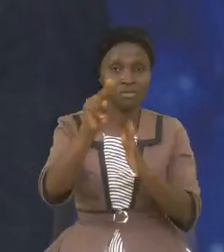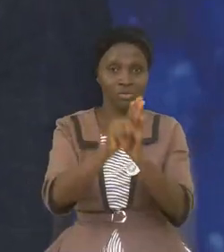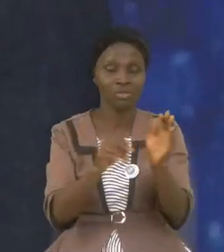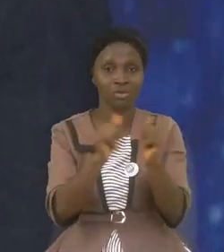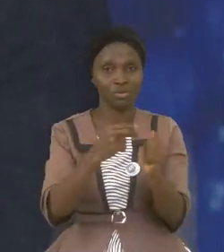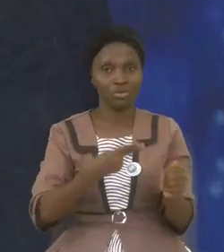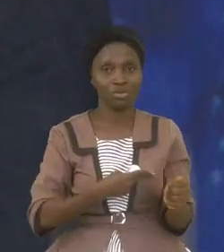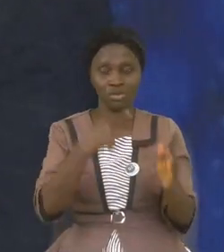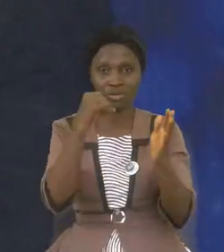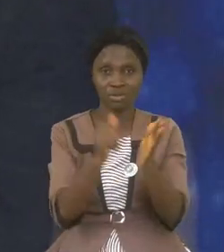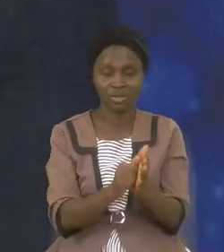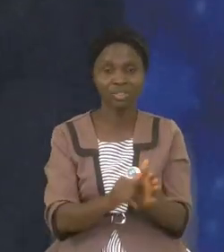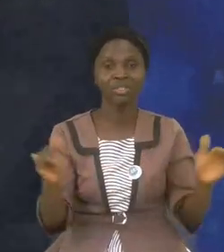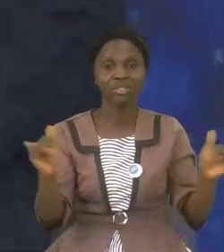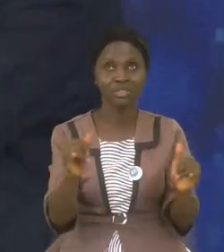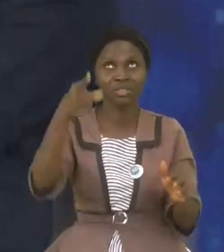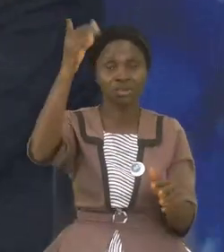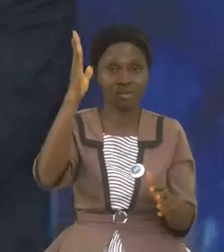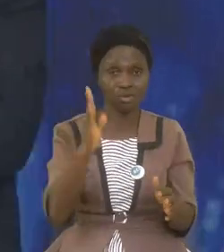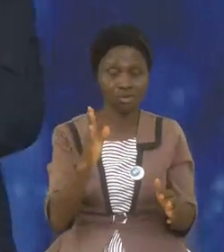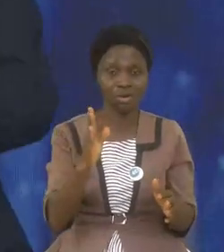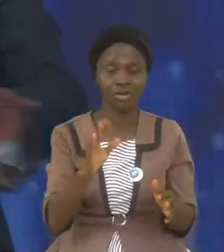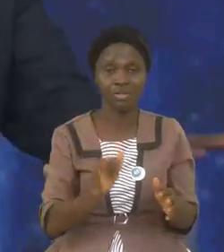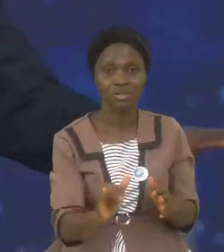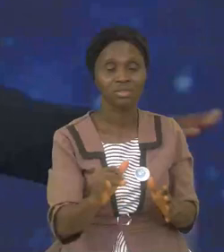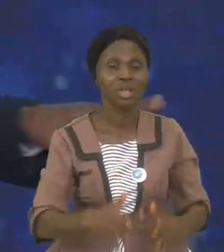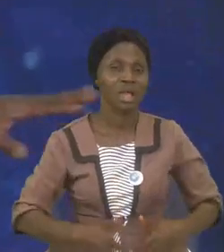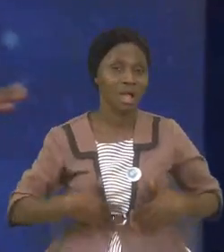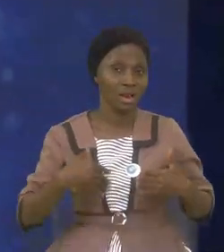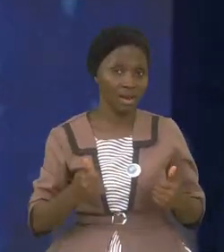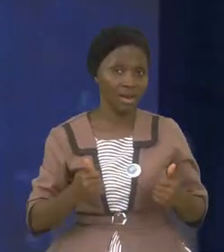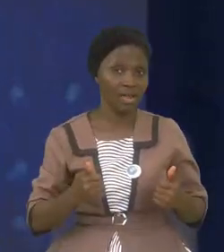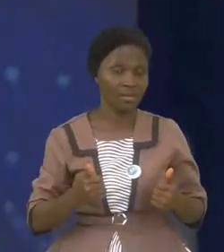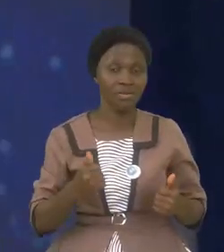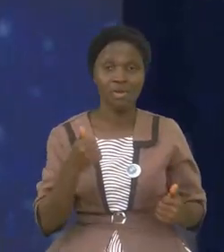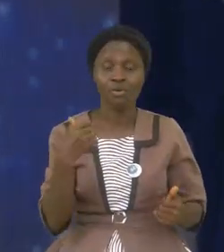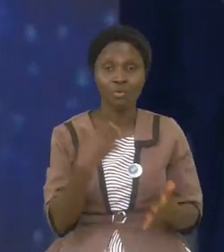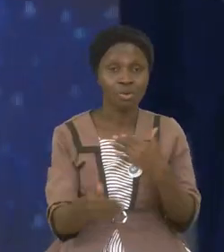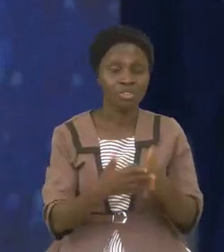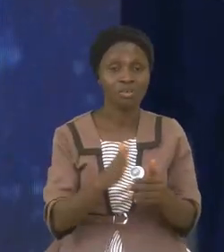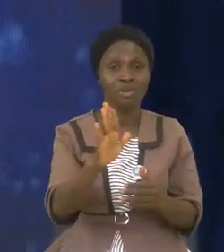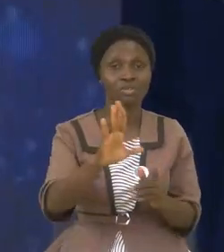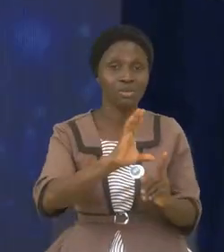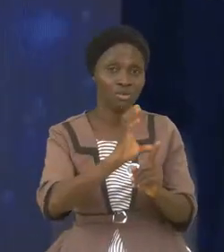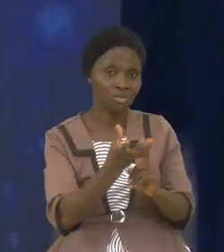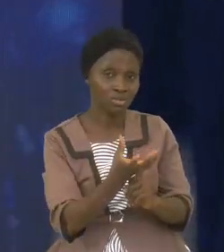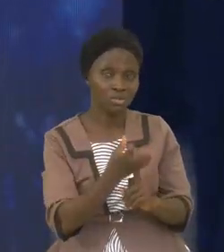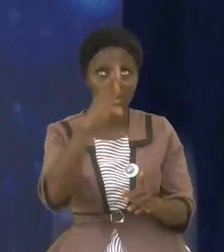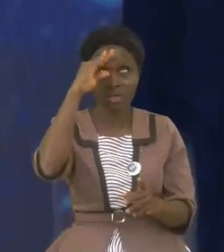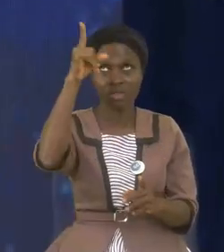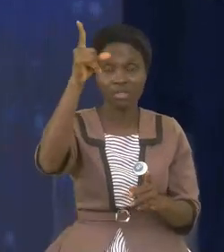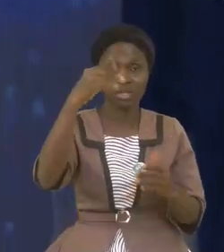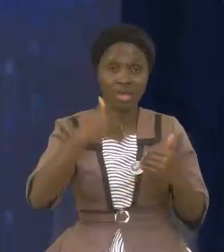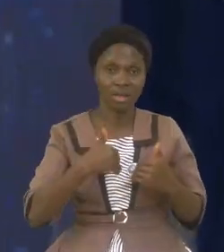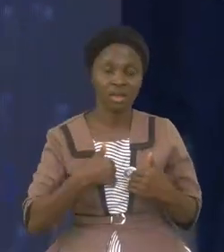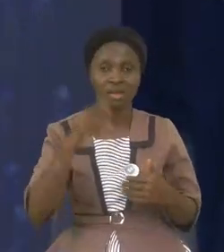Il nous rend témoignage, il nous sauve, il nous dit, montre. Et que je suis toujours Dieu, je suis toujours vivant, où que tu te